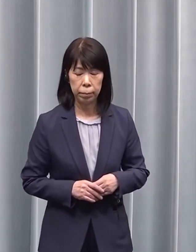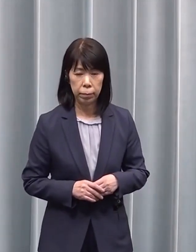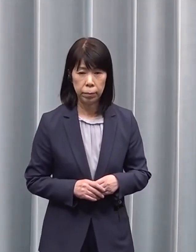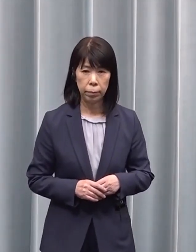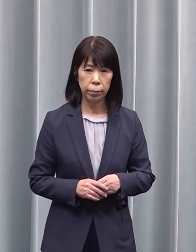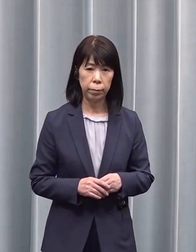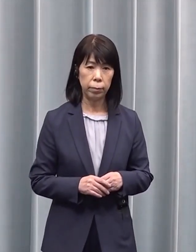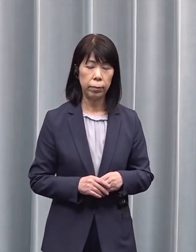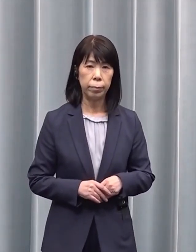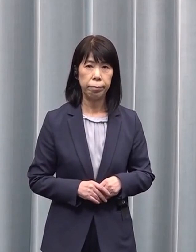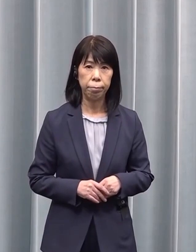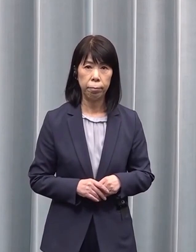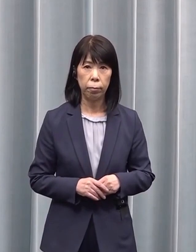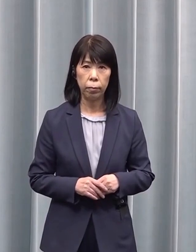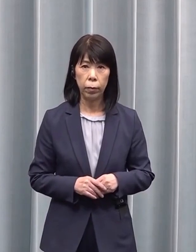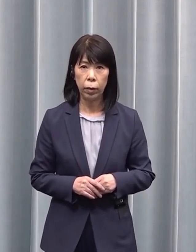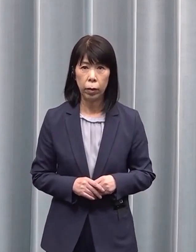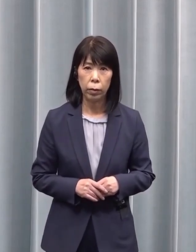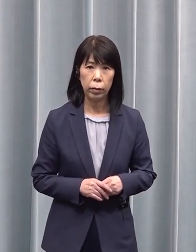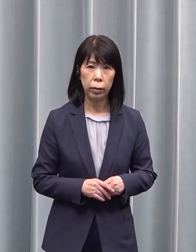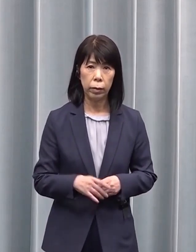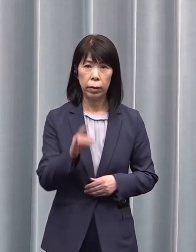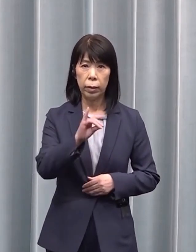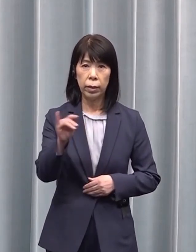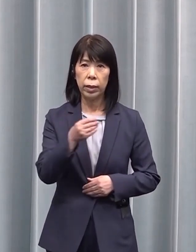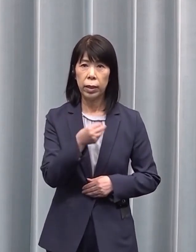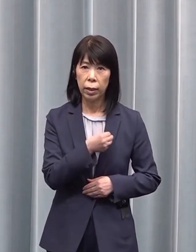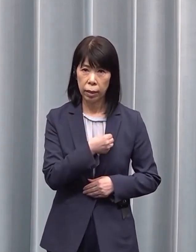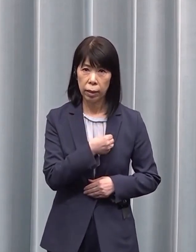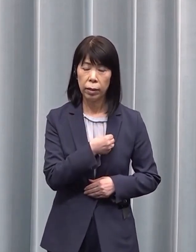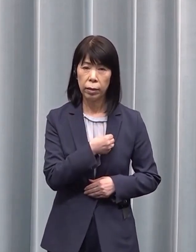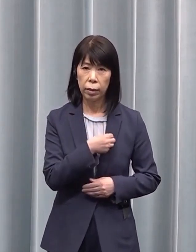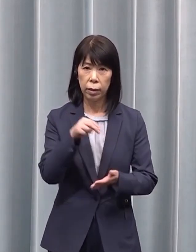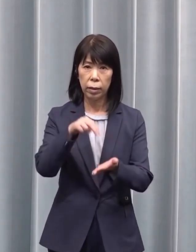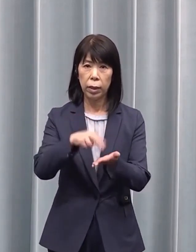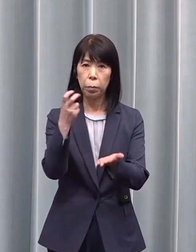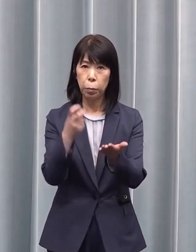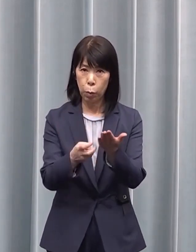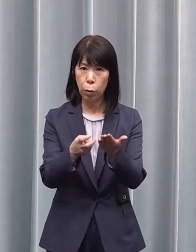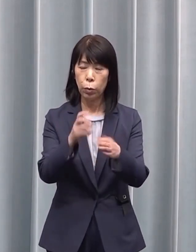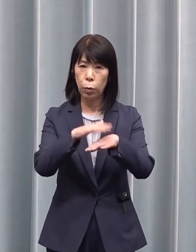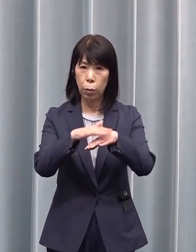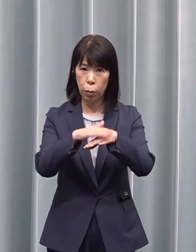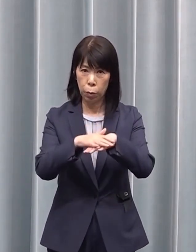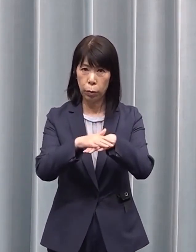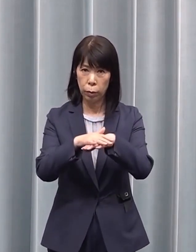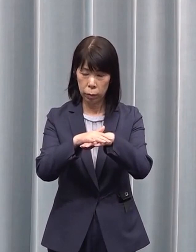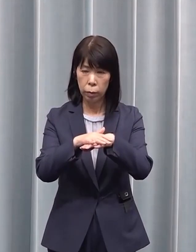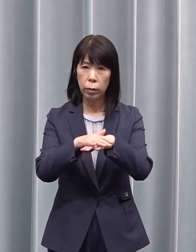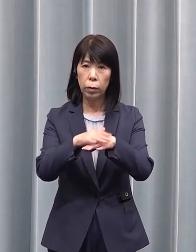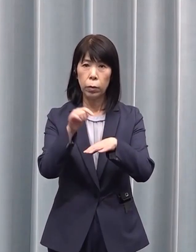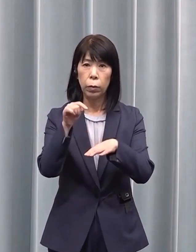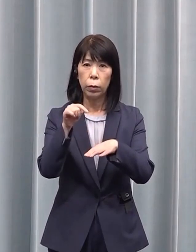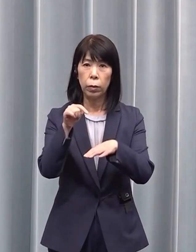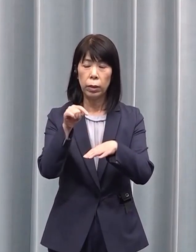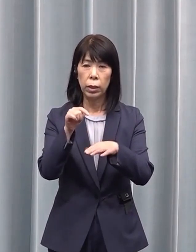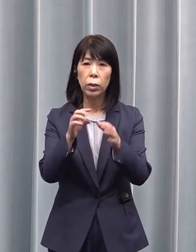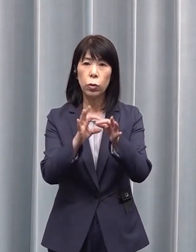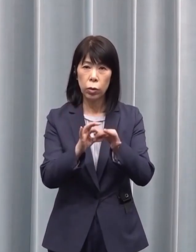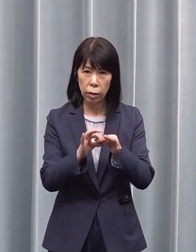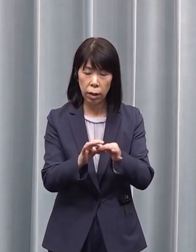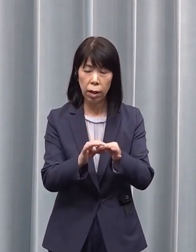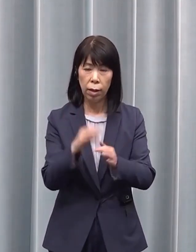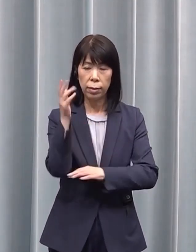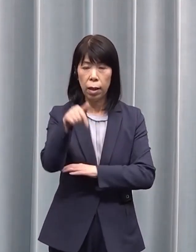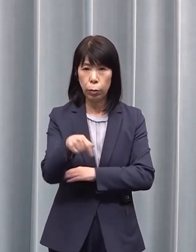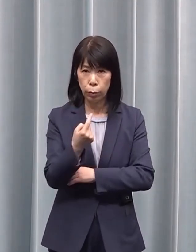まず議員立法の形で提出されている法案に関して政府としてコメントすることは差